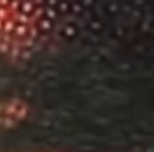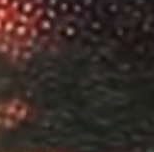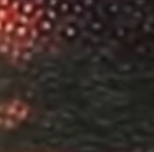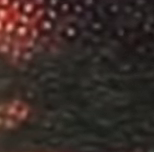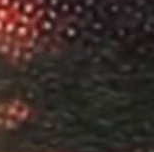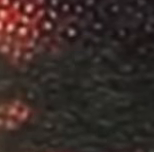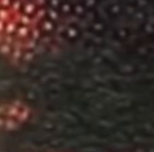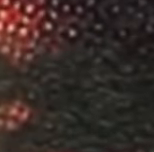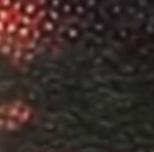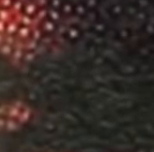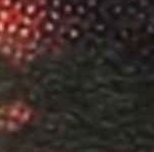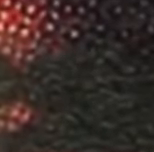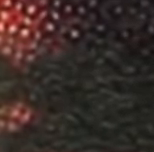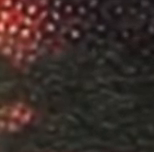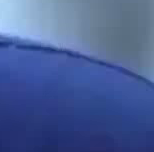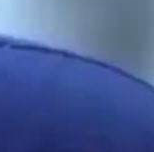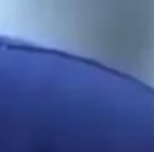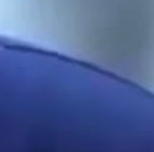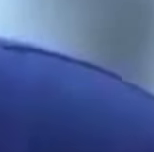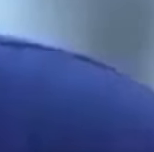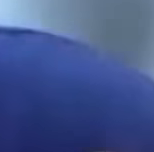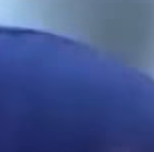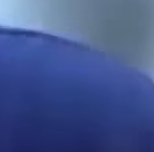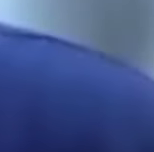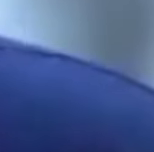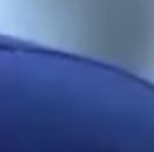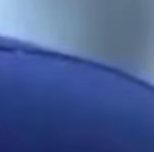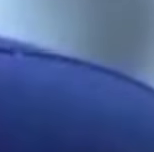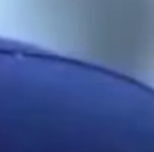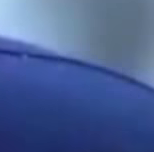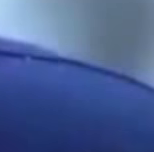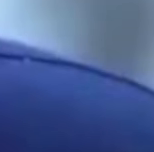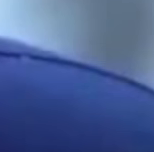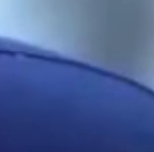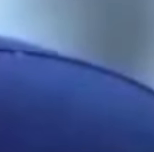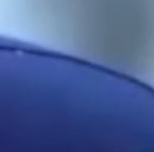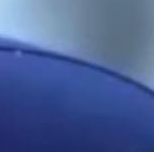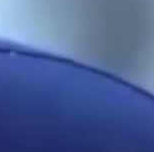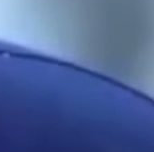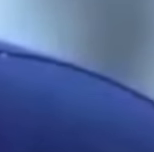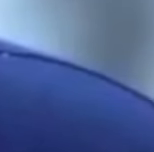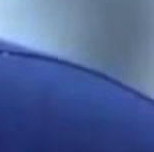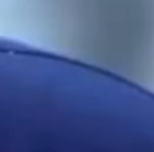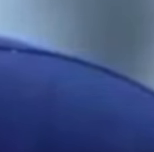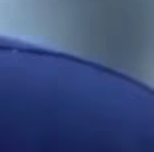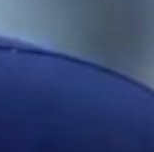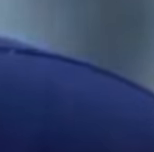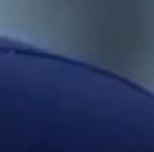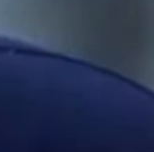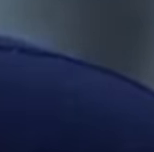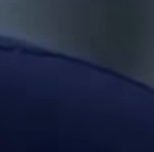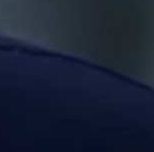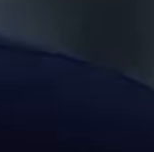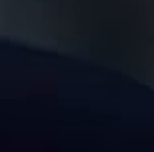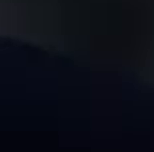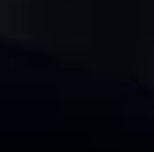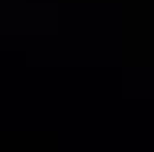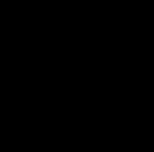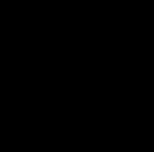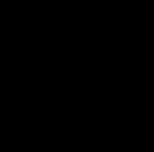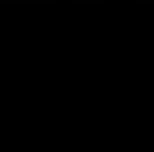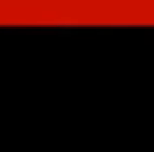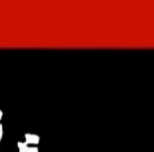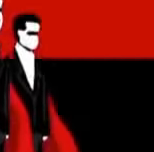o yung kanyang paggawa ng mga o pag-utilize ng mga tools para maging mahalal na pangulo,